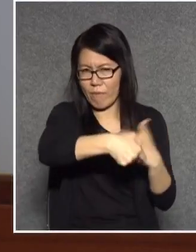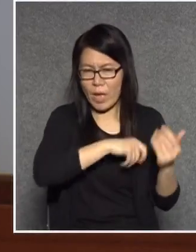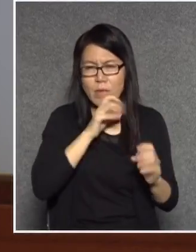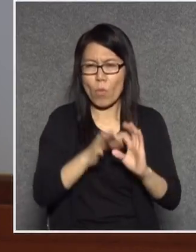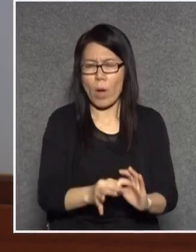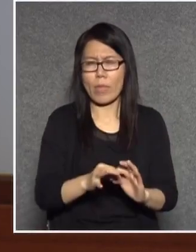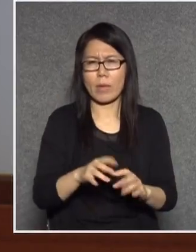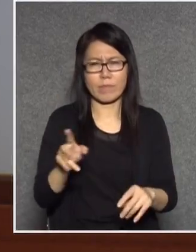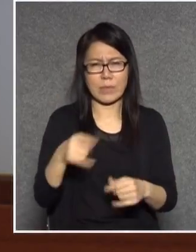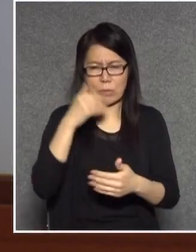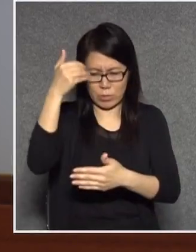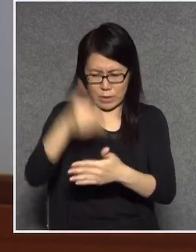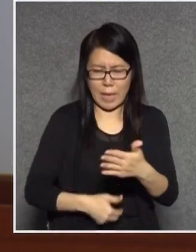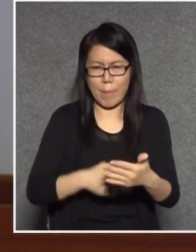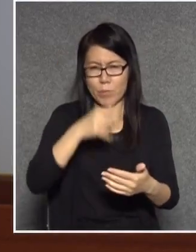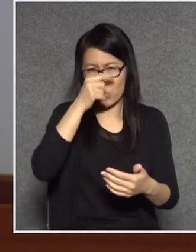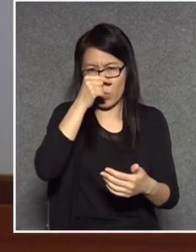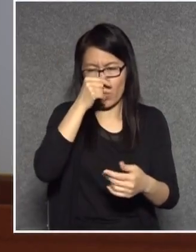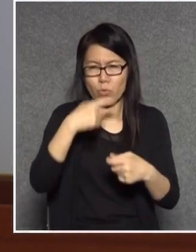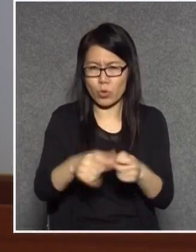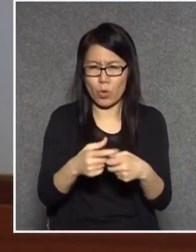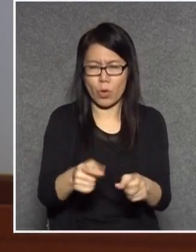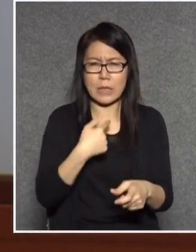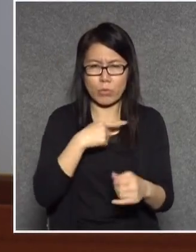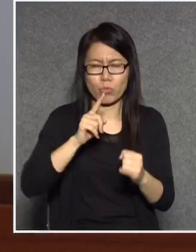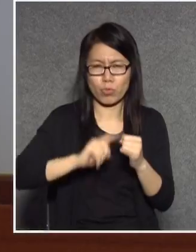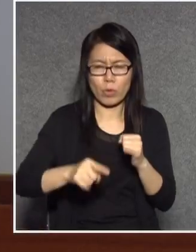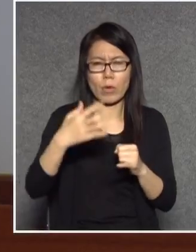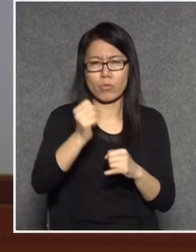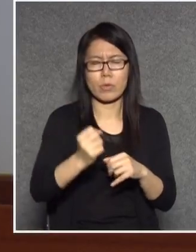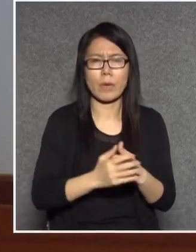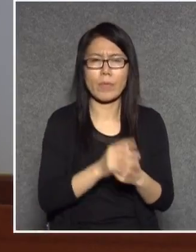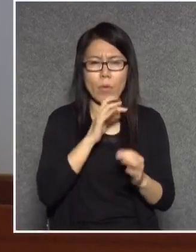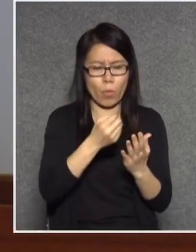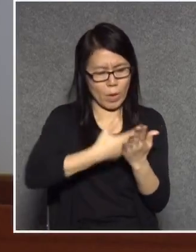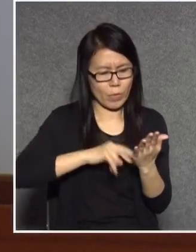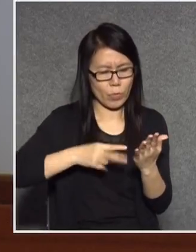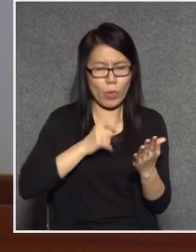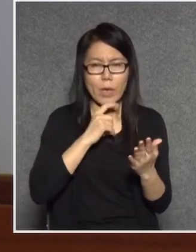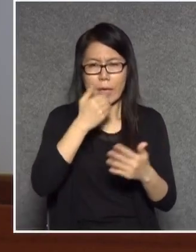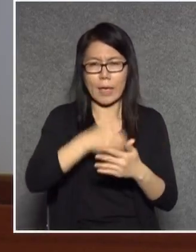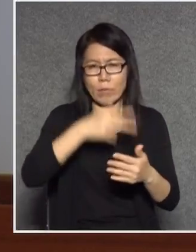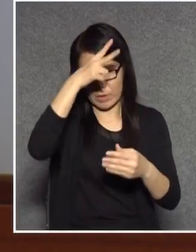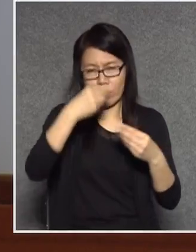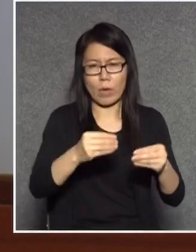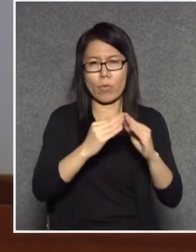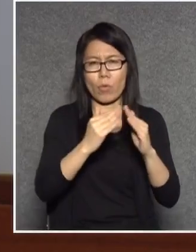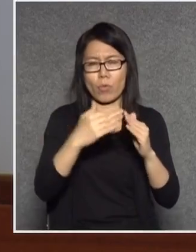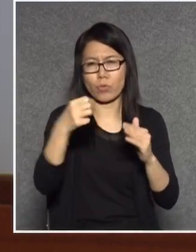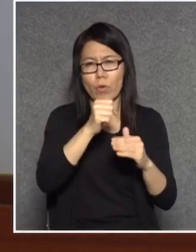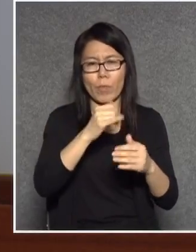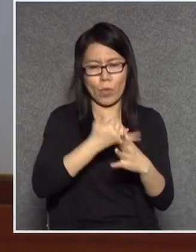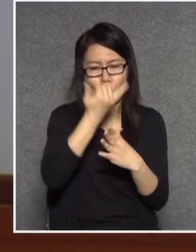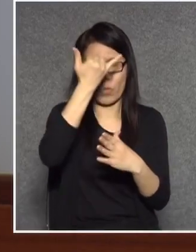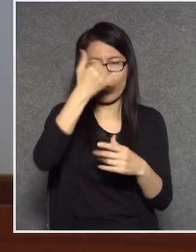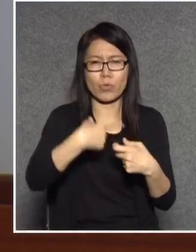理應是削減蘇錦良的薪酬。主席，我最後一項的修正案呢，是削減教育局局長吳克儉六個月的薪酬